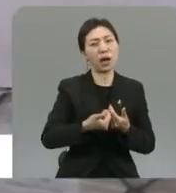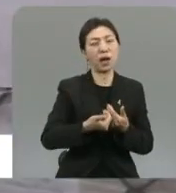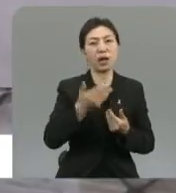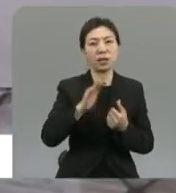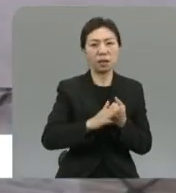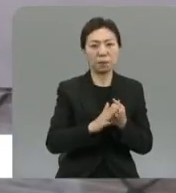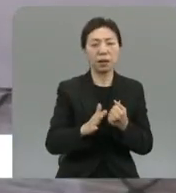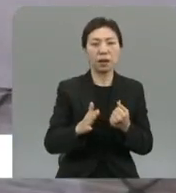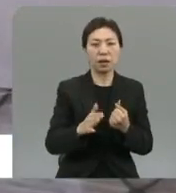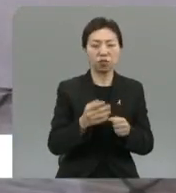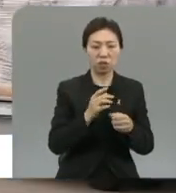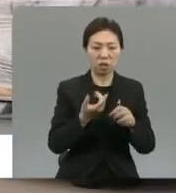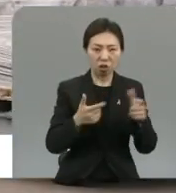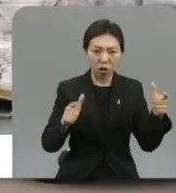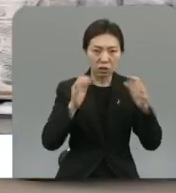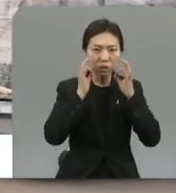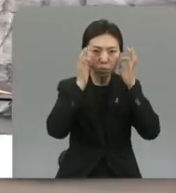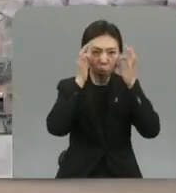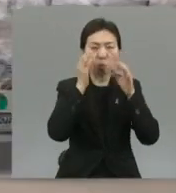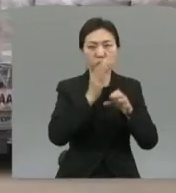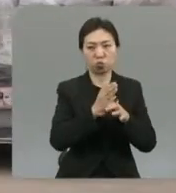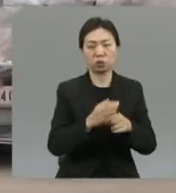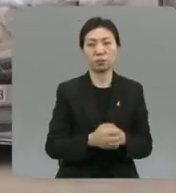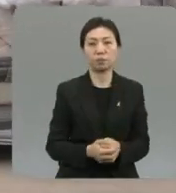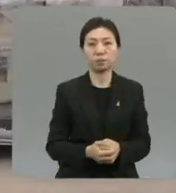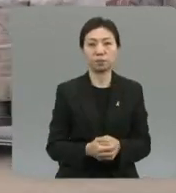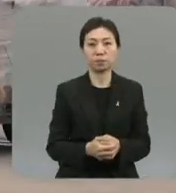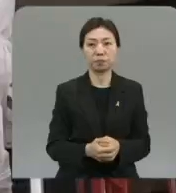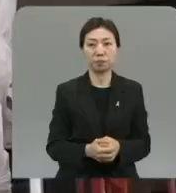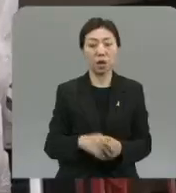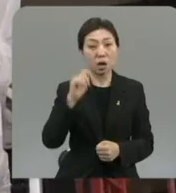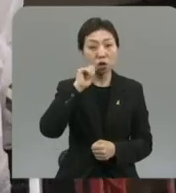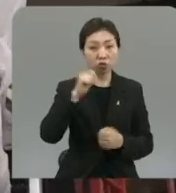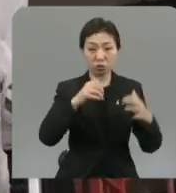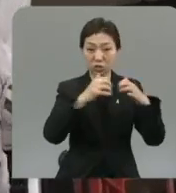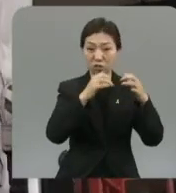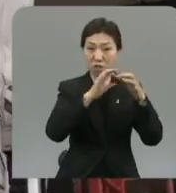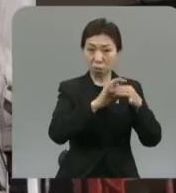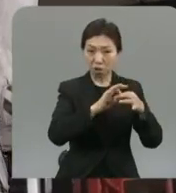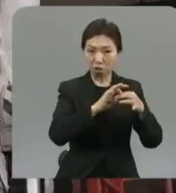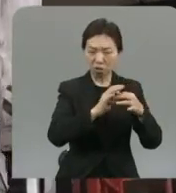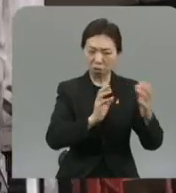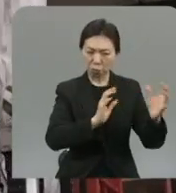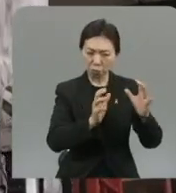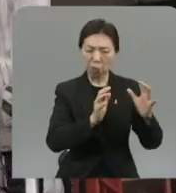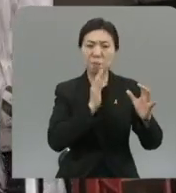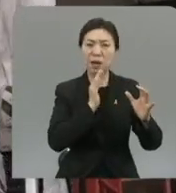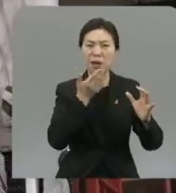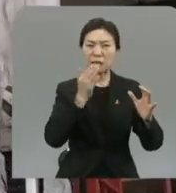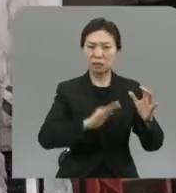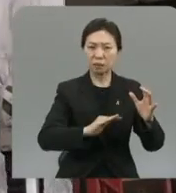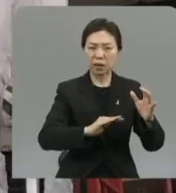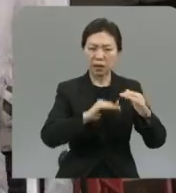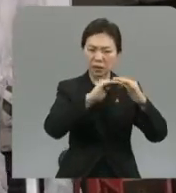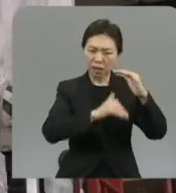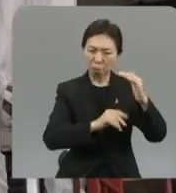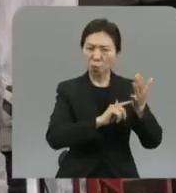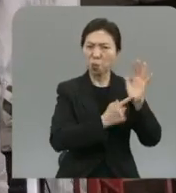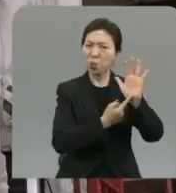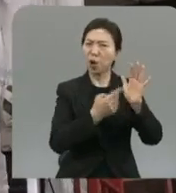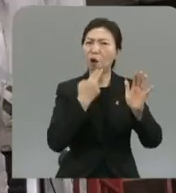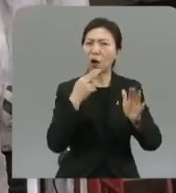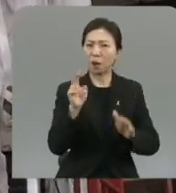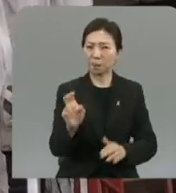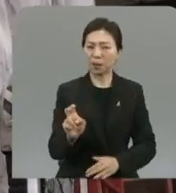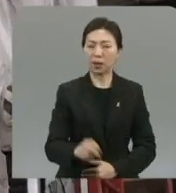の反発を避けつつアメリカによる中国とロシアへの牽制にどう協力するか巧みなバランス